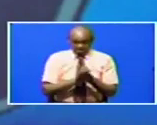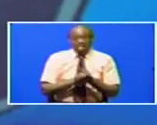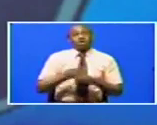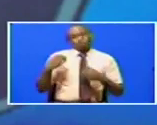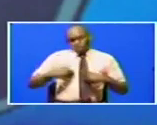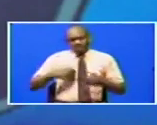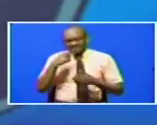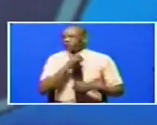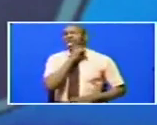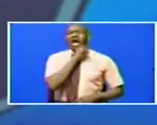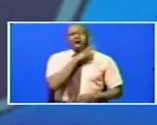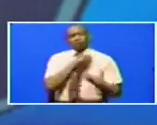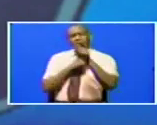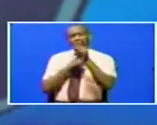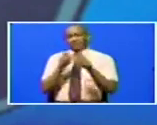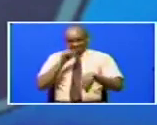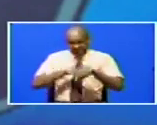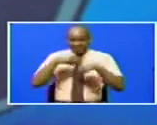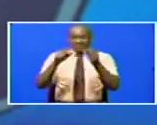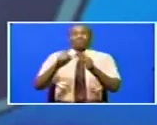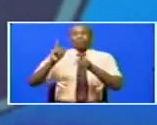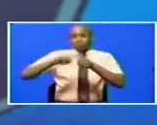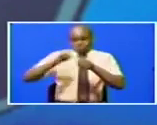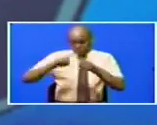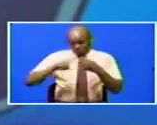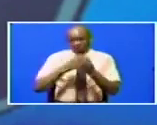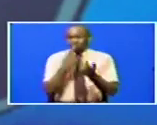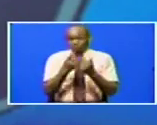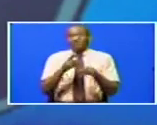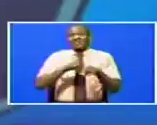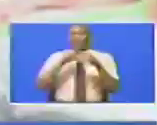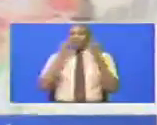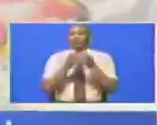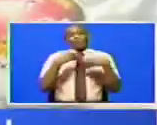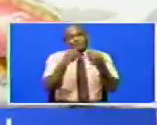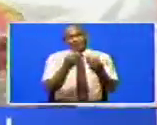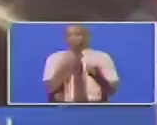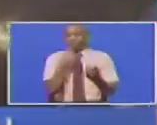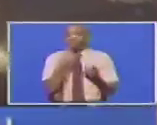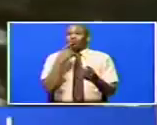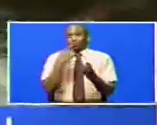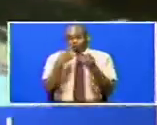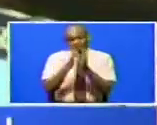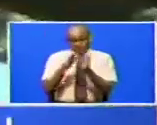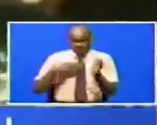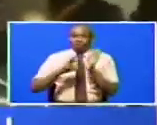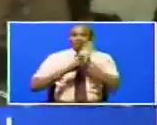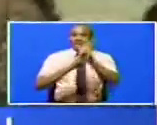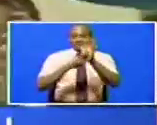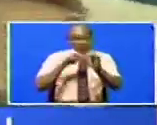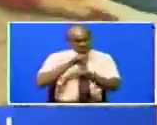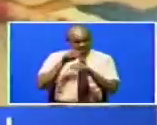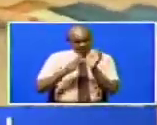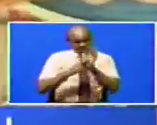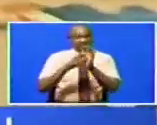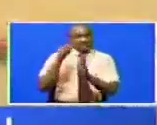Cha Wiza, kamishna huyo punde tu alipopewa kinasa sauti na Profesa Nyong'o ili kuhutubia umati kwa niaba ya serikali ya kitaifa.